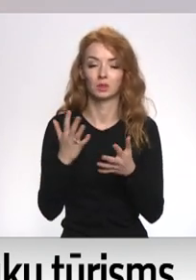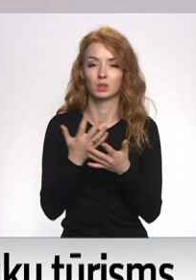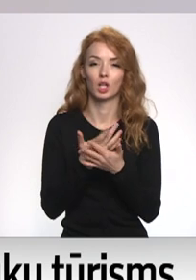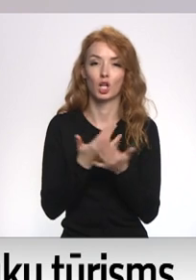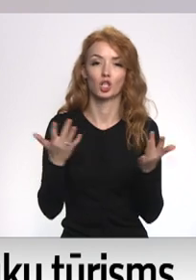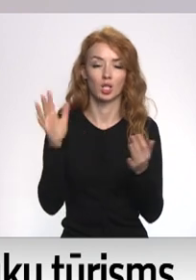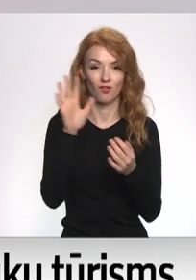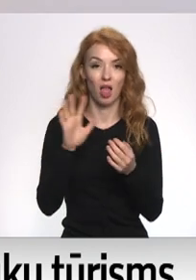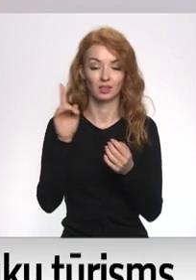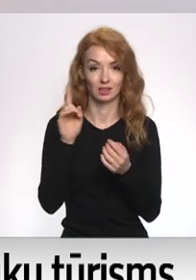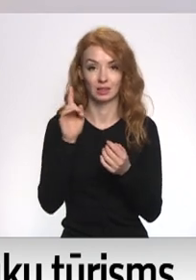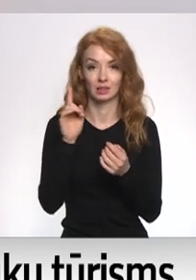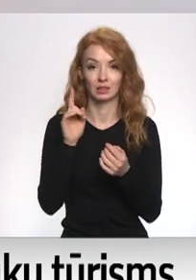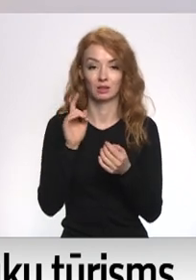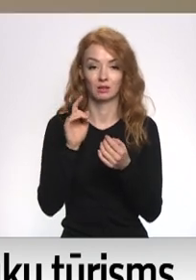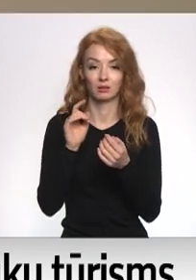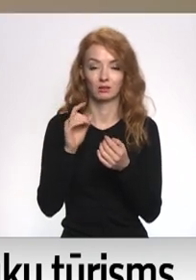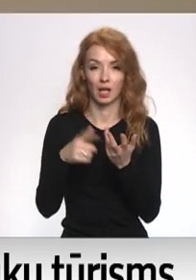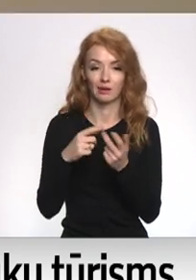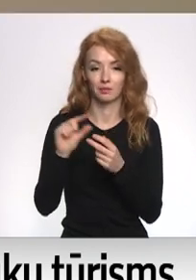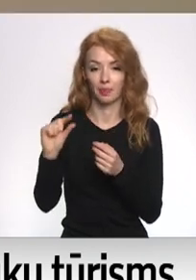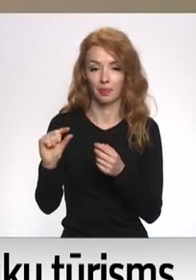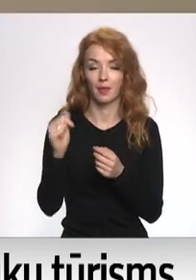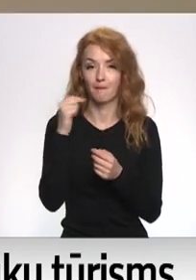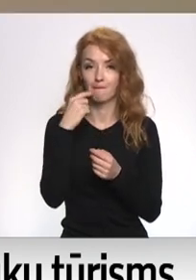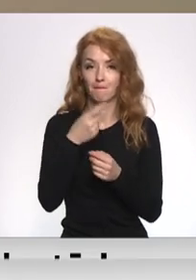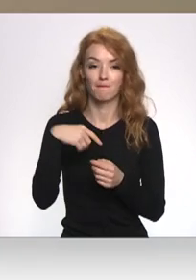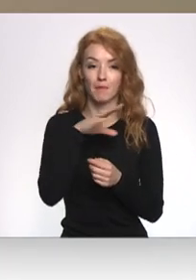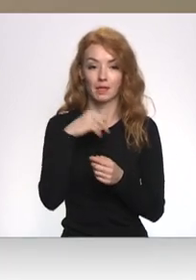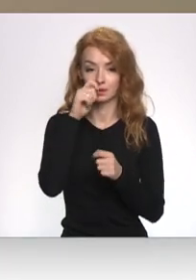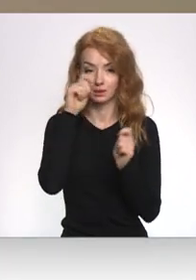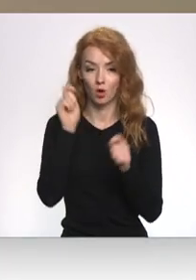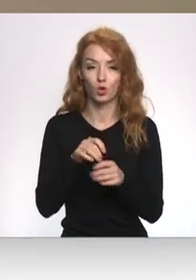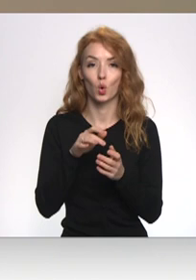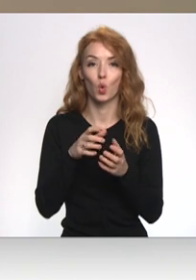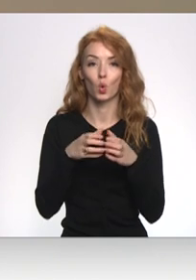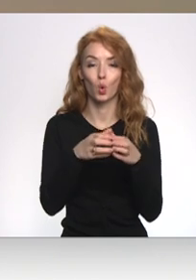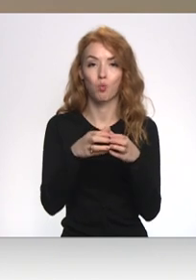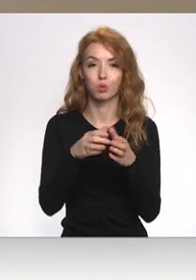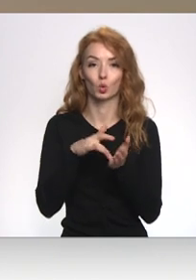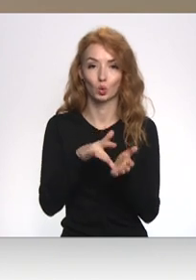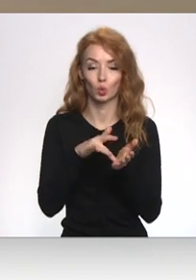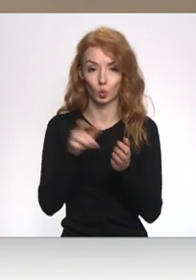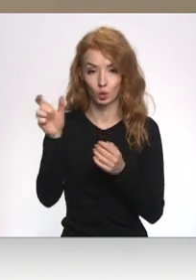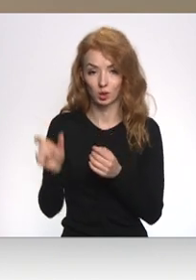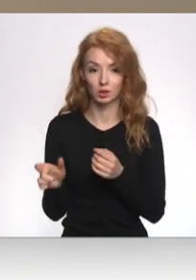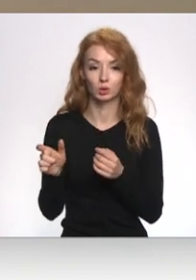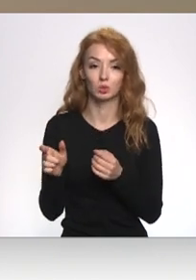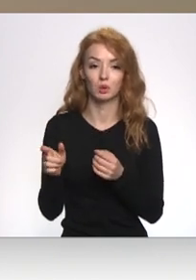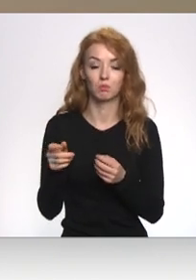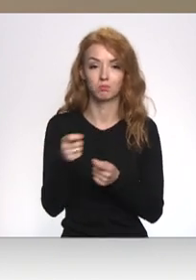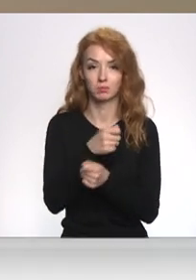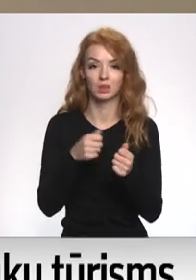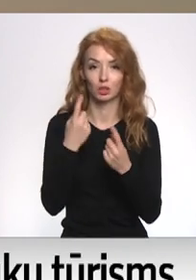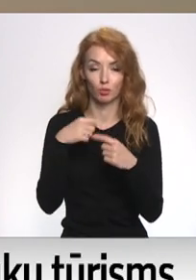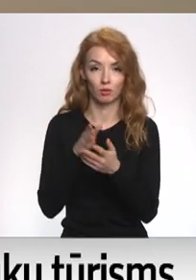dažādas valstis tiek minētas ļoti mazos skaitos. Mēs esam zaudējuši grupu turistus, pamatā tātad biznesa ir